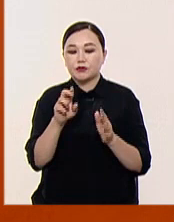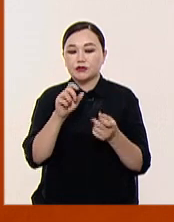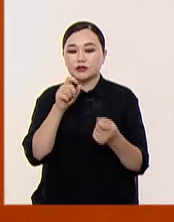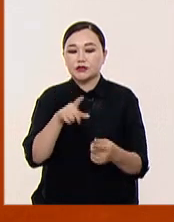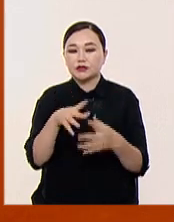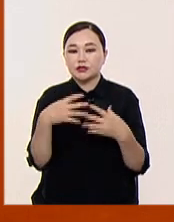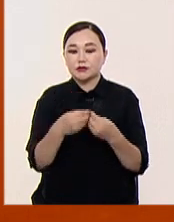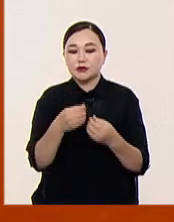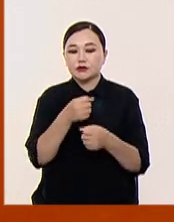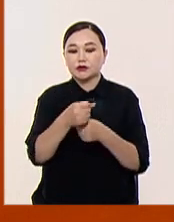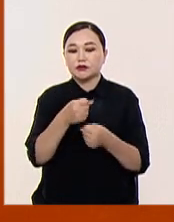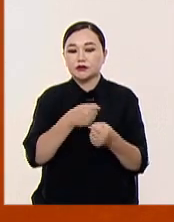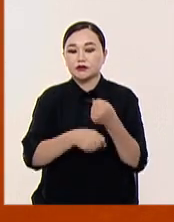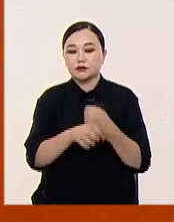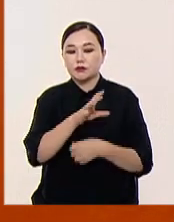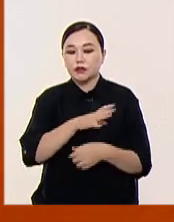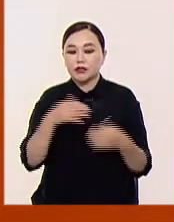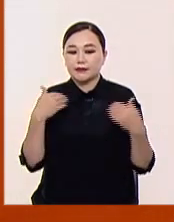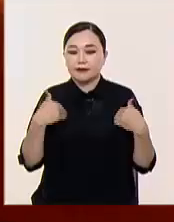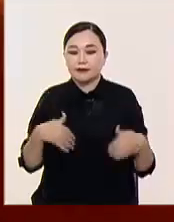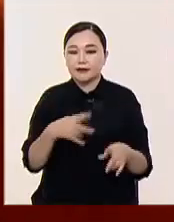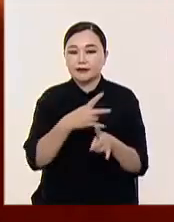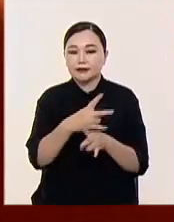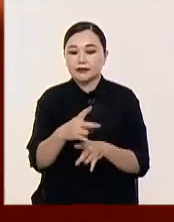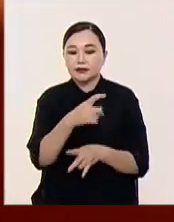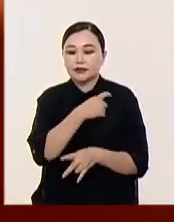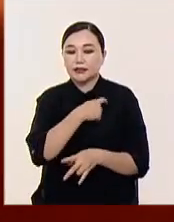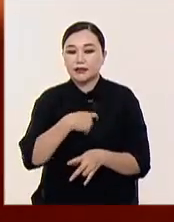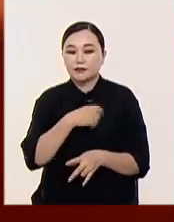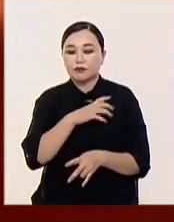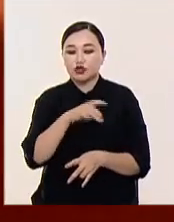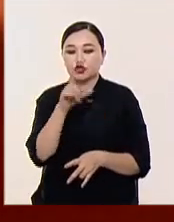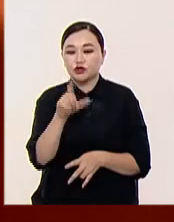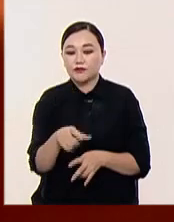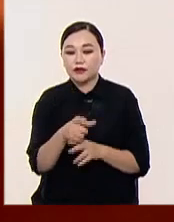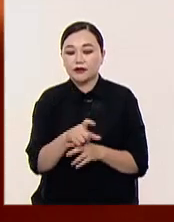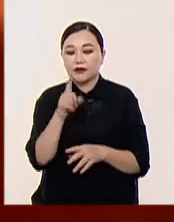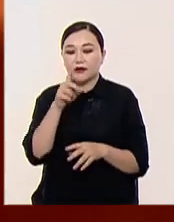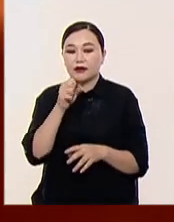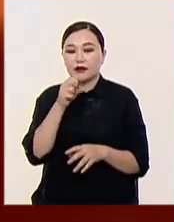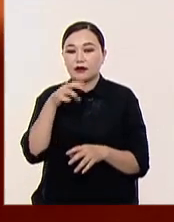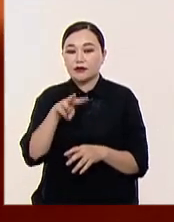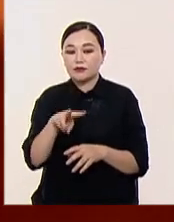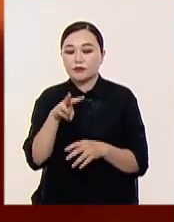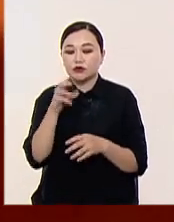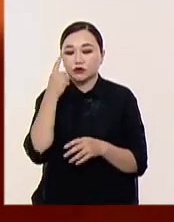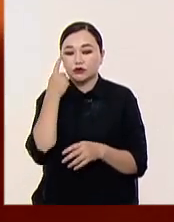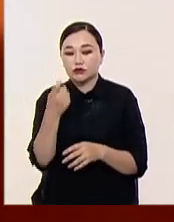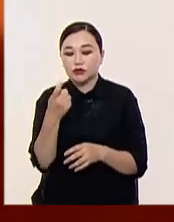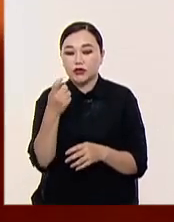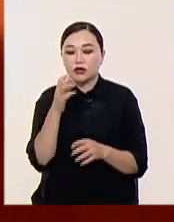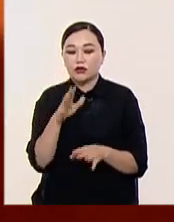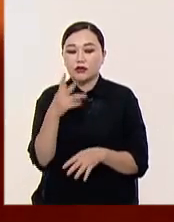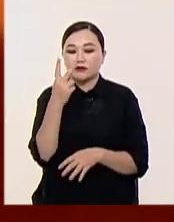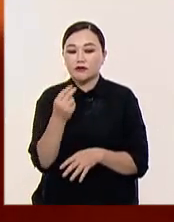отбасылық зорлық-зомбылық жасаған жаңағы дене жарақатын келтірген азаматтарға әкімшілік іс қозғалып, оларды тек қана ескерту немесе 2-3